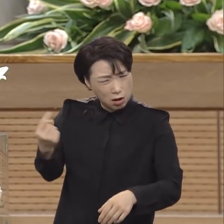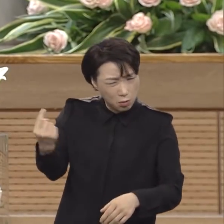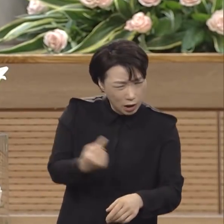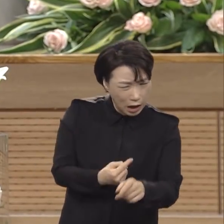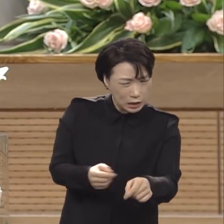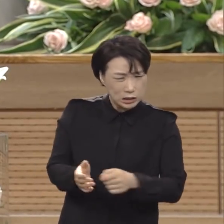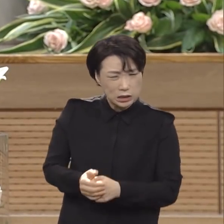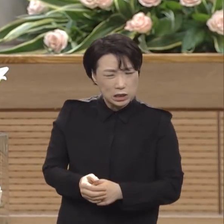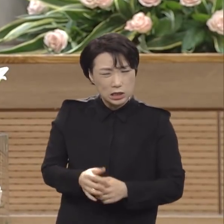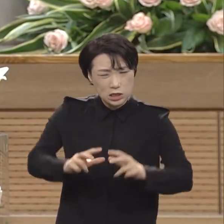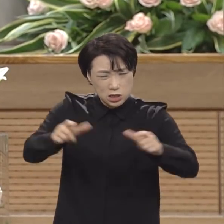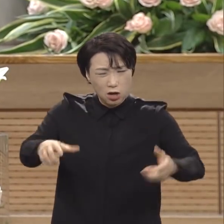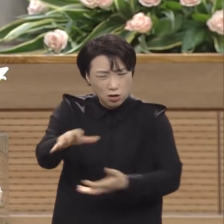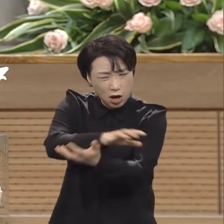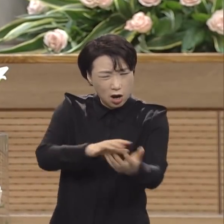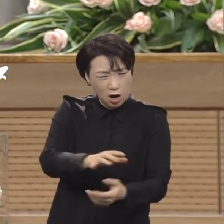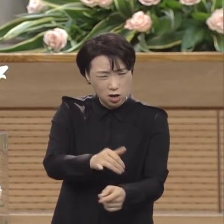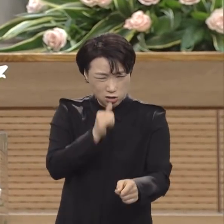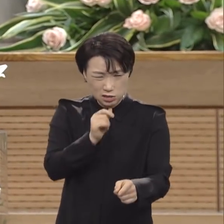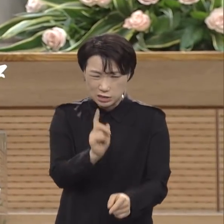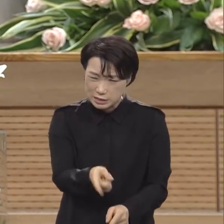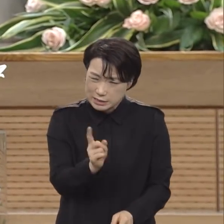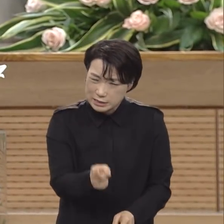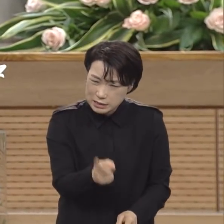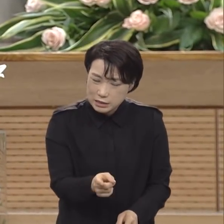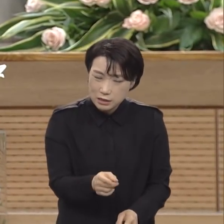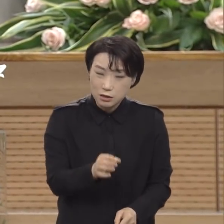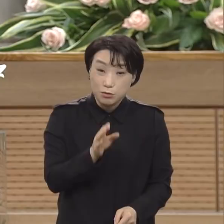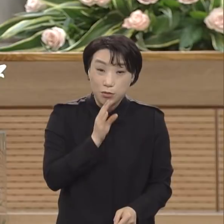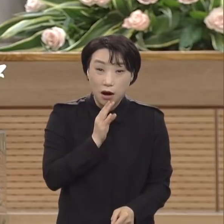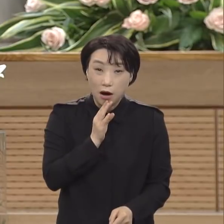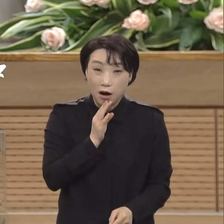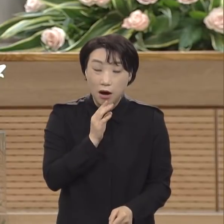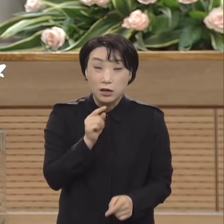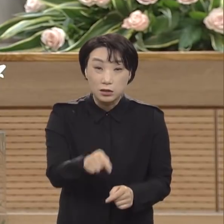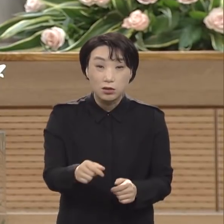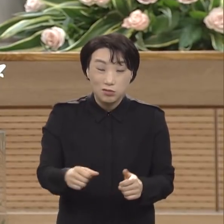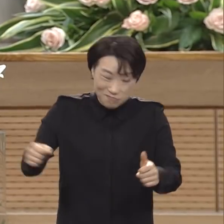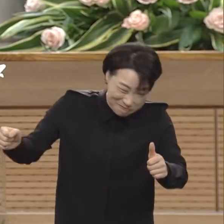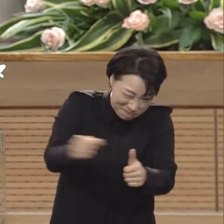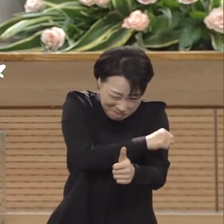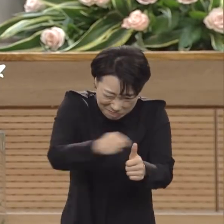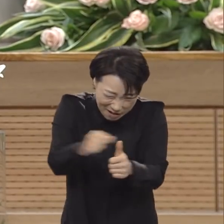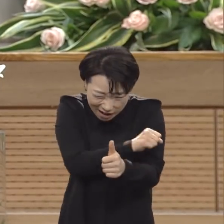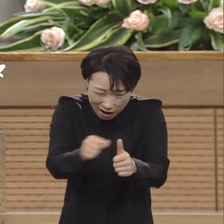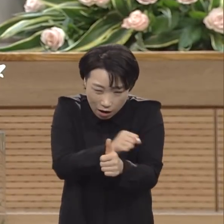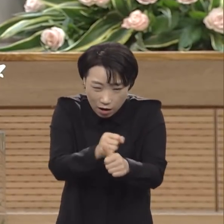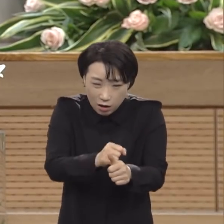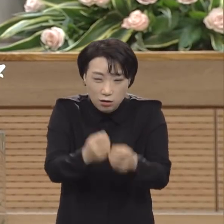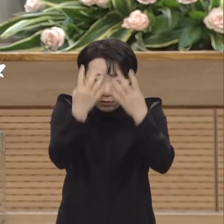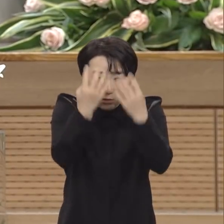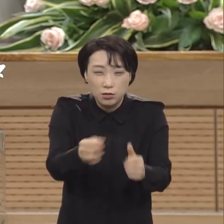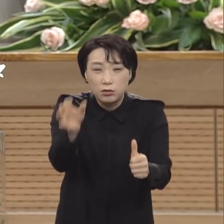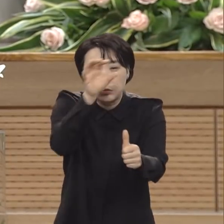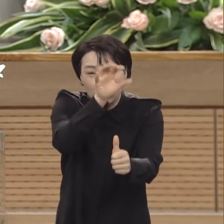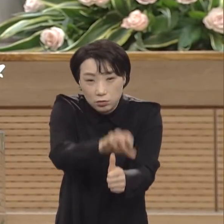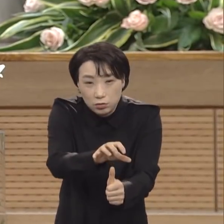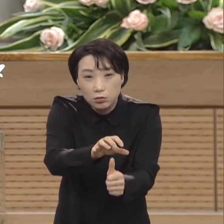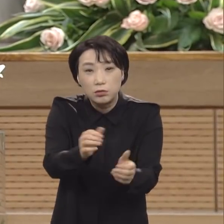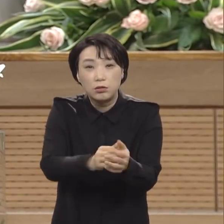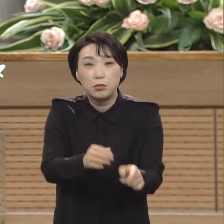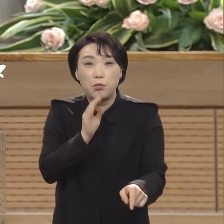들어와서 이 지역을 어지럽히는 사람이라서 무조건 두드려 패서 갔다 오게